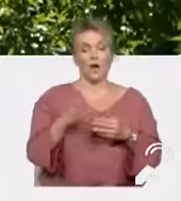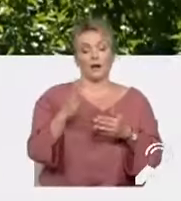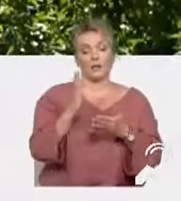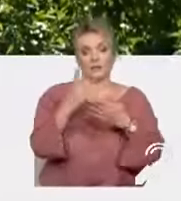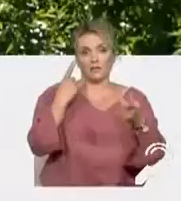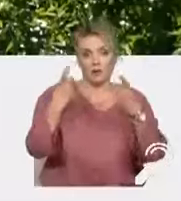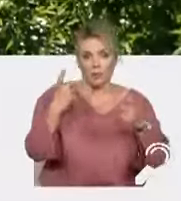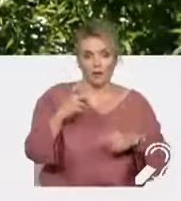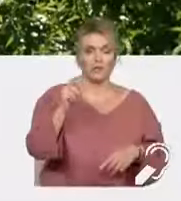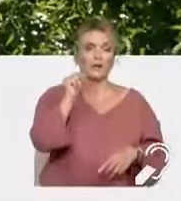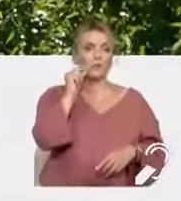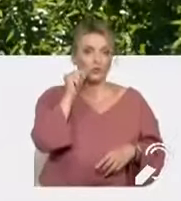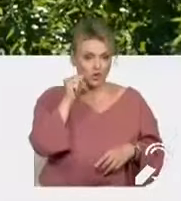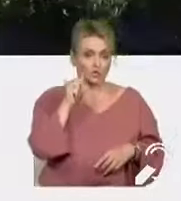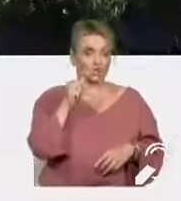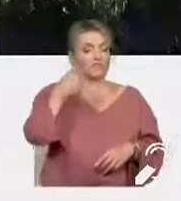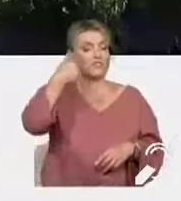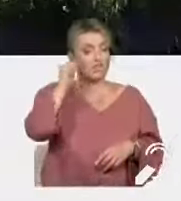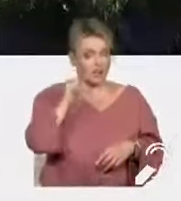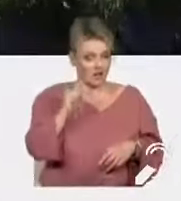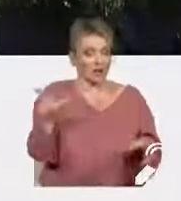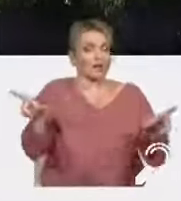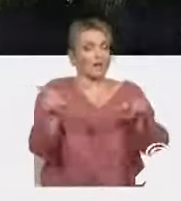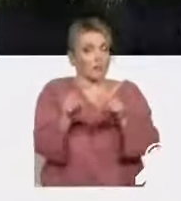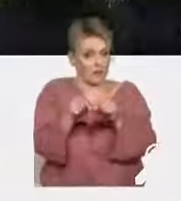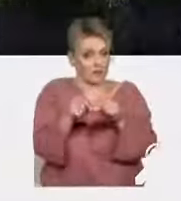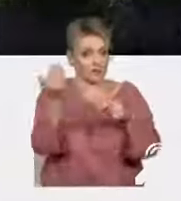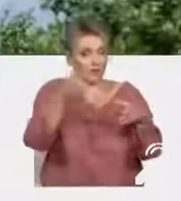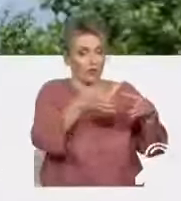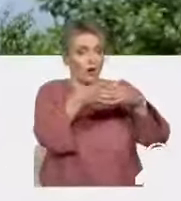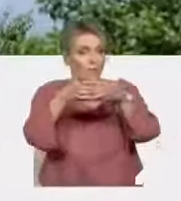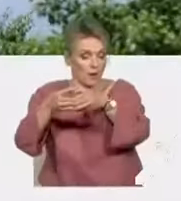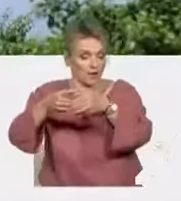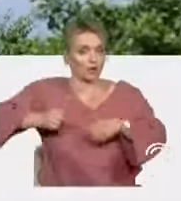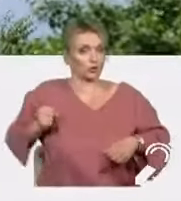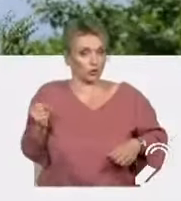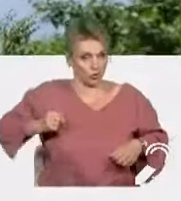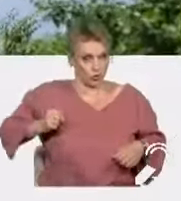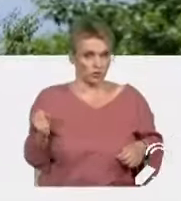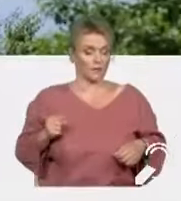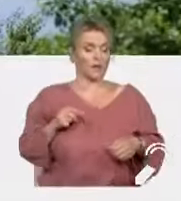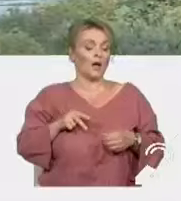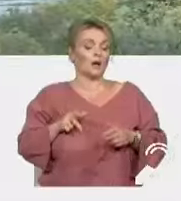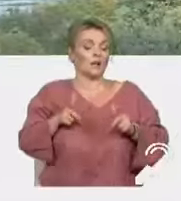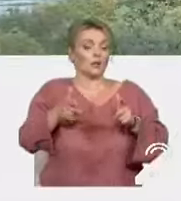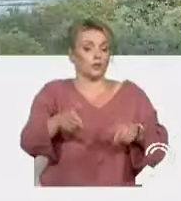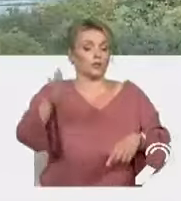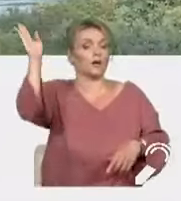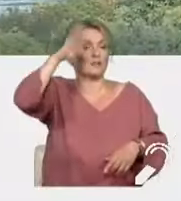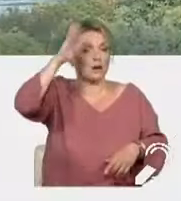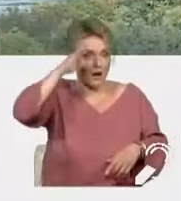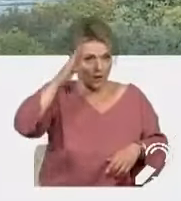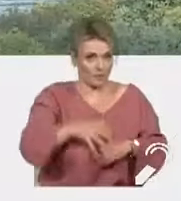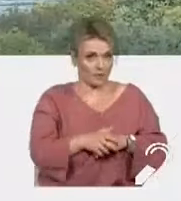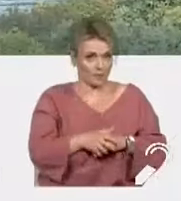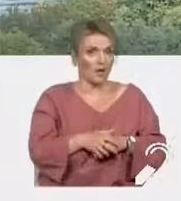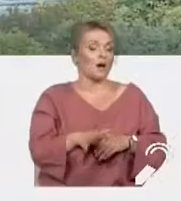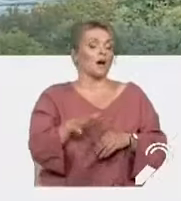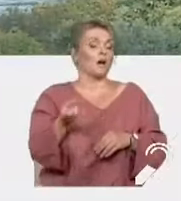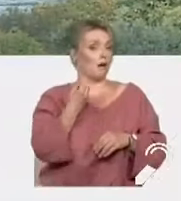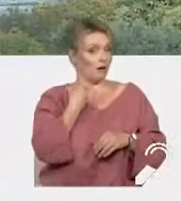bărbatul era de ieri pe malul apei împreună cu câțiva prieteni el a intrat în apă deși consumase alcool și nu a mai